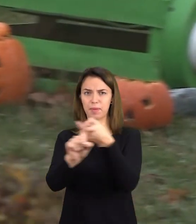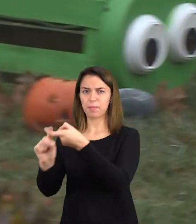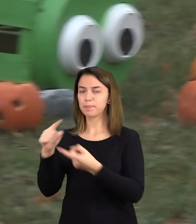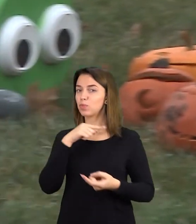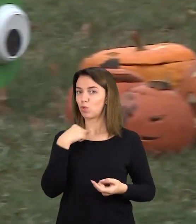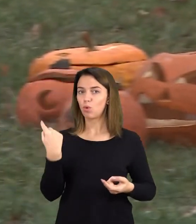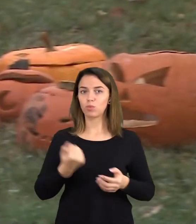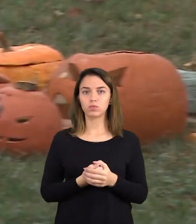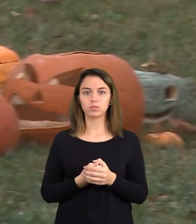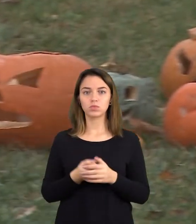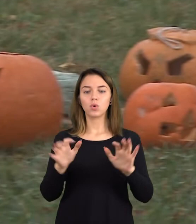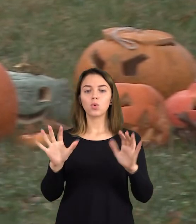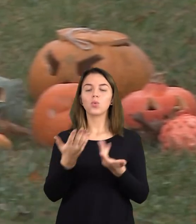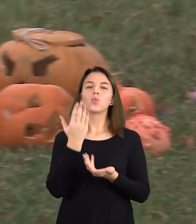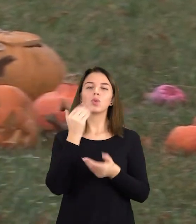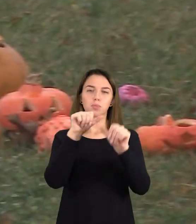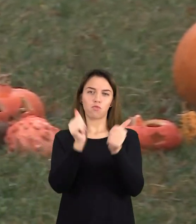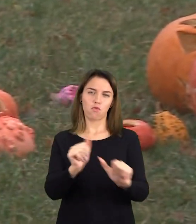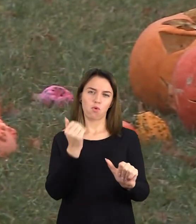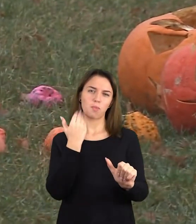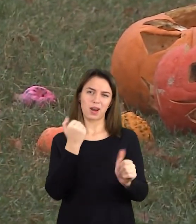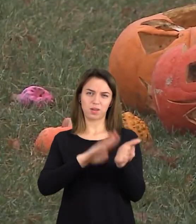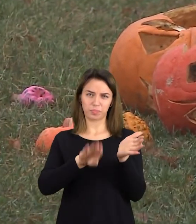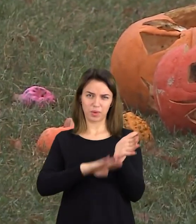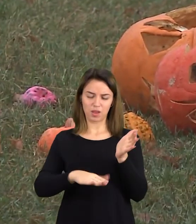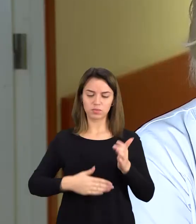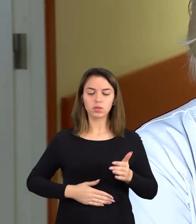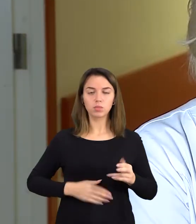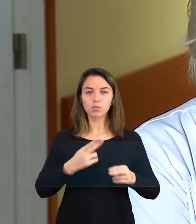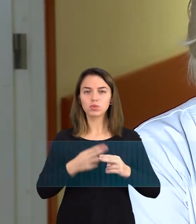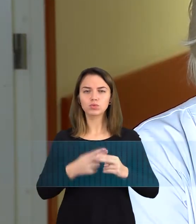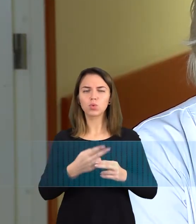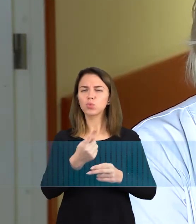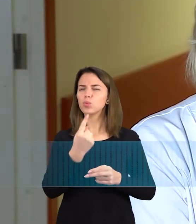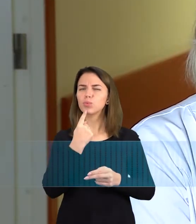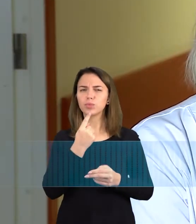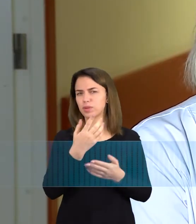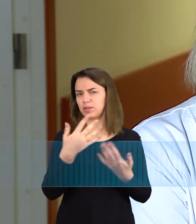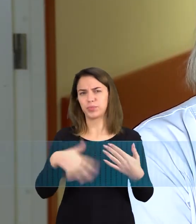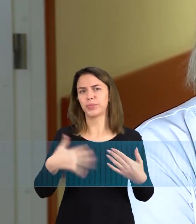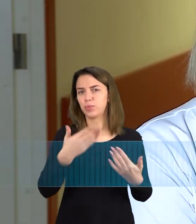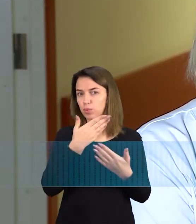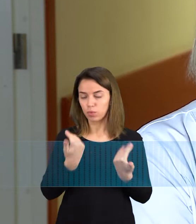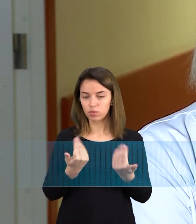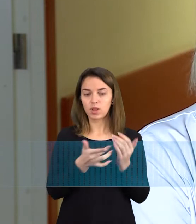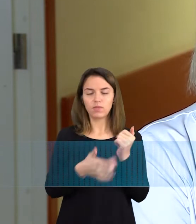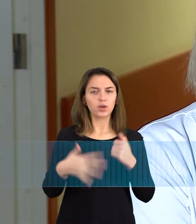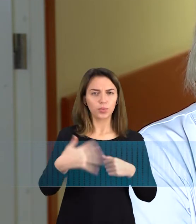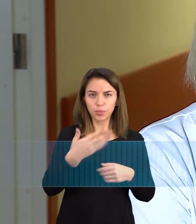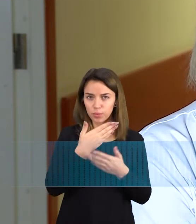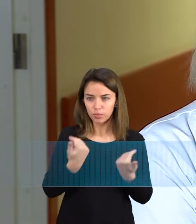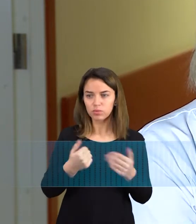yra iš tikrųjų. Jeigu tai yra tikrai lengva forma, nėra stiprus pilvo skausmas, nėra gausaus viduriavimo